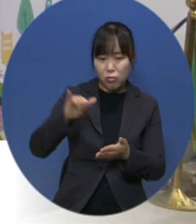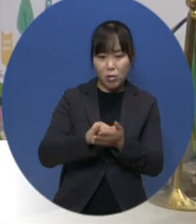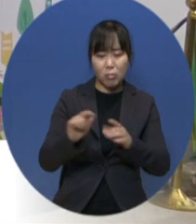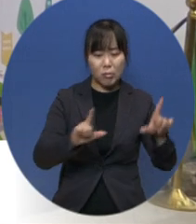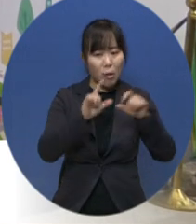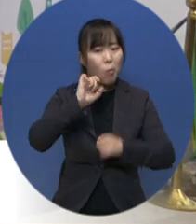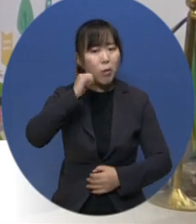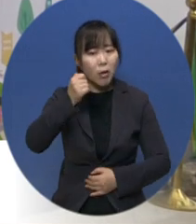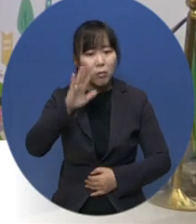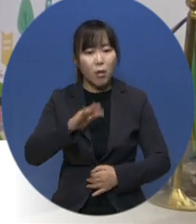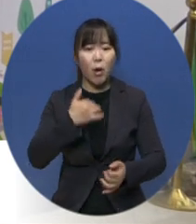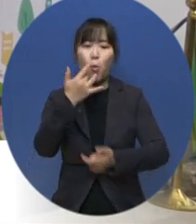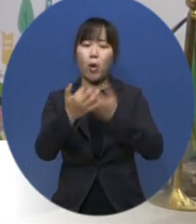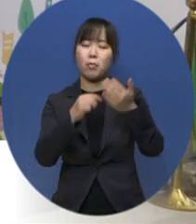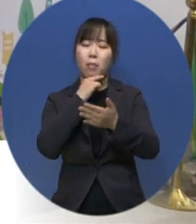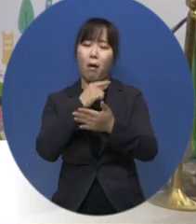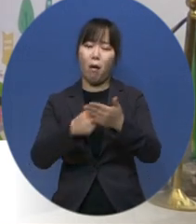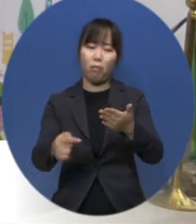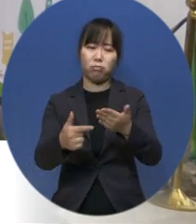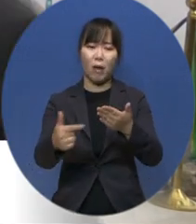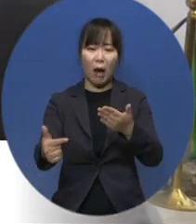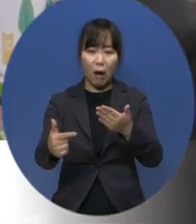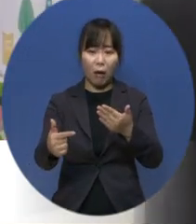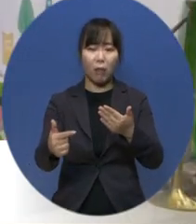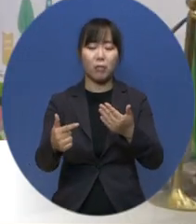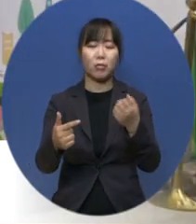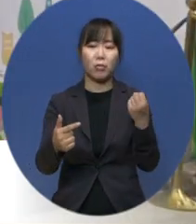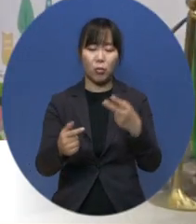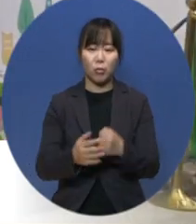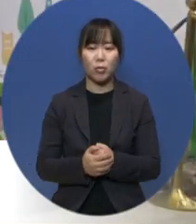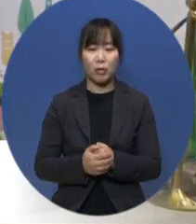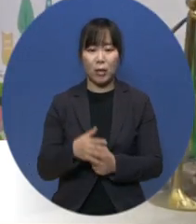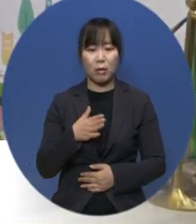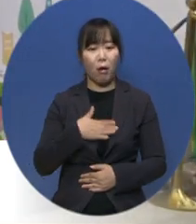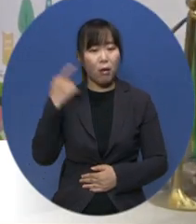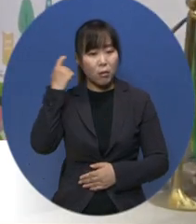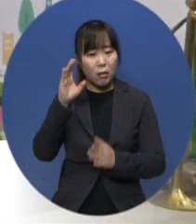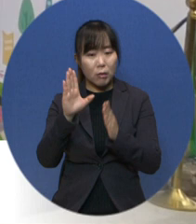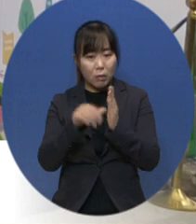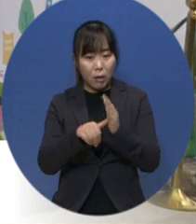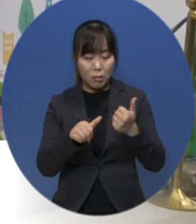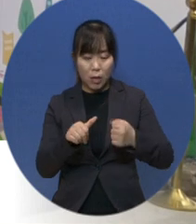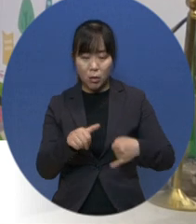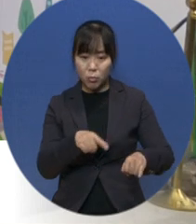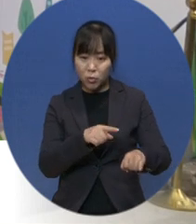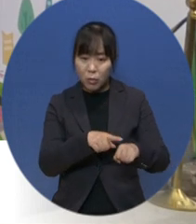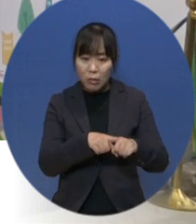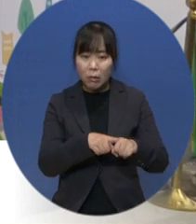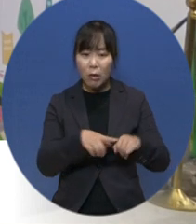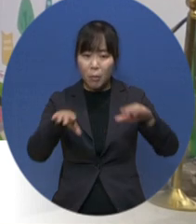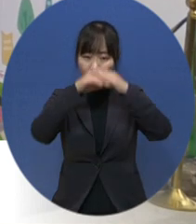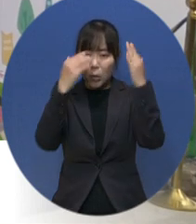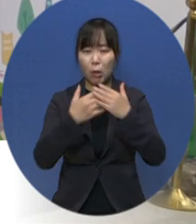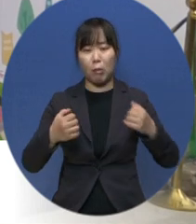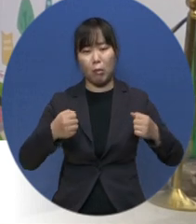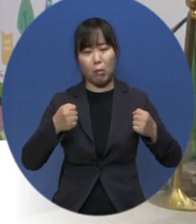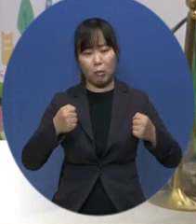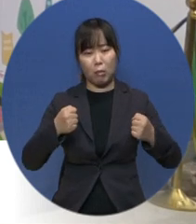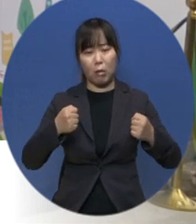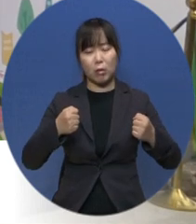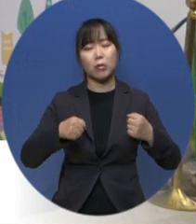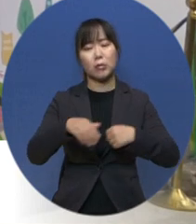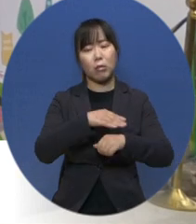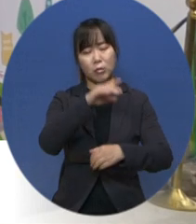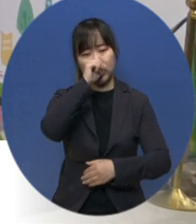있는데 이 화재라는 큰 참사까지 겪었고 또 제가 듣기로는 여기 자녀분들이 다 건강이나 이런 상태가 안